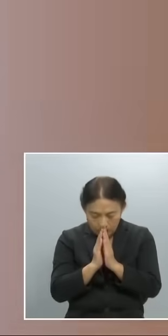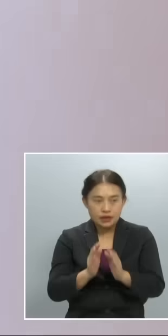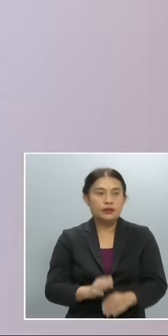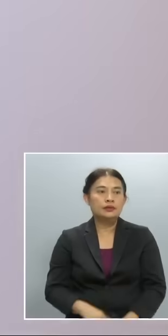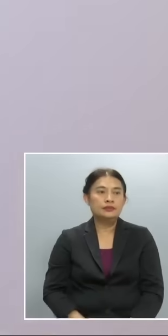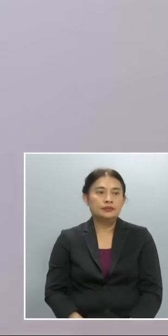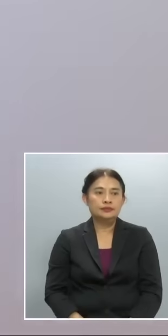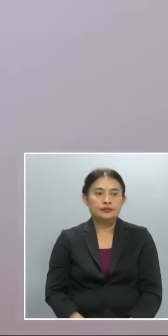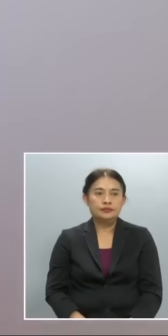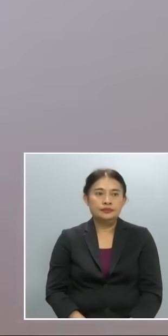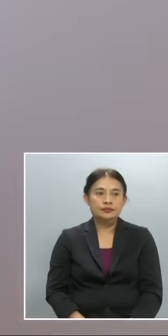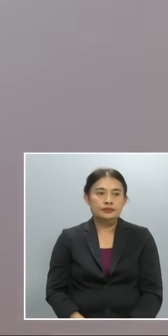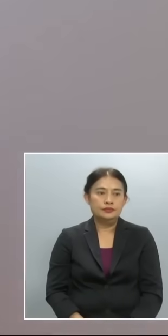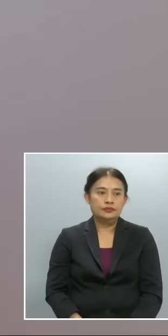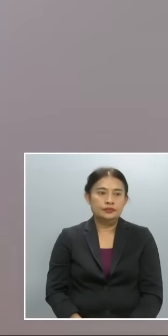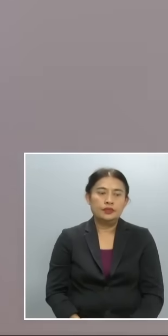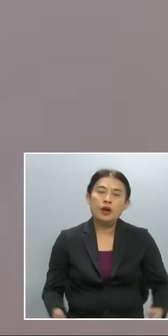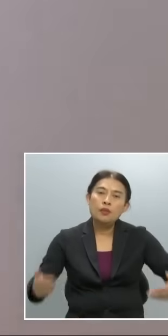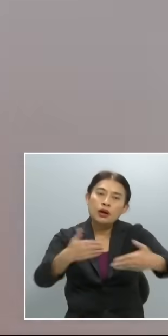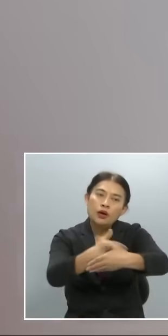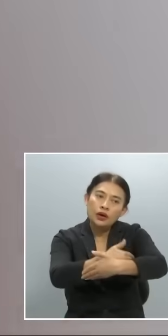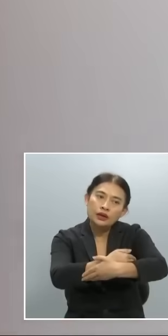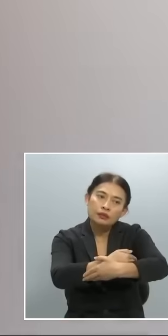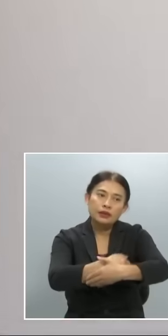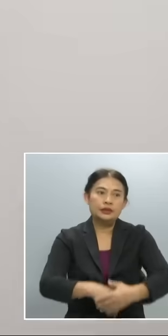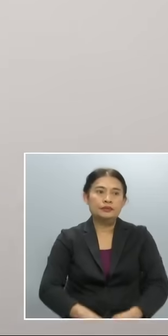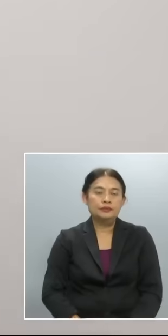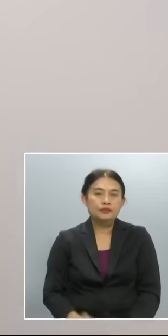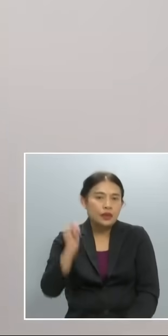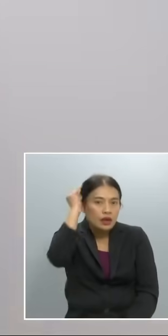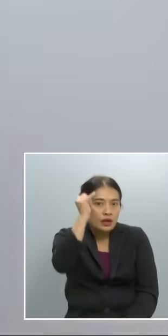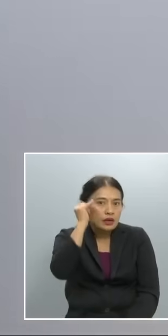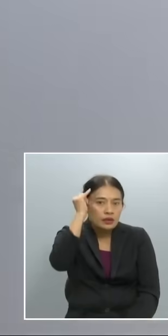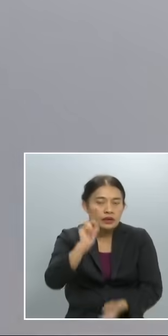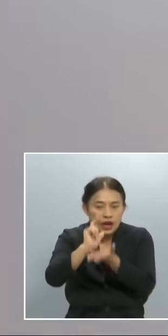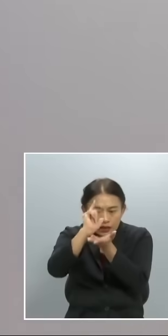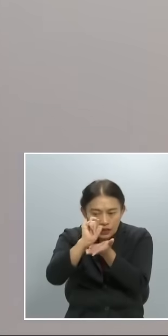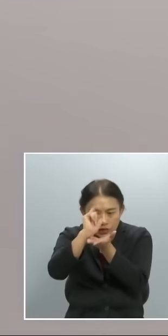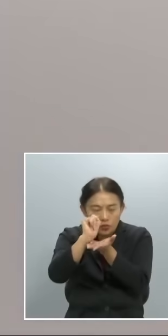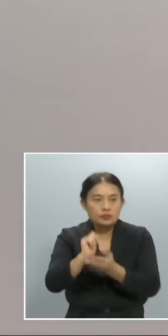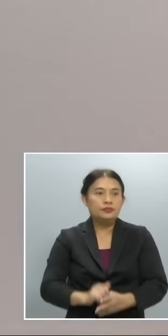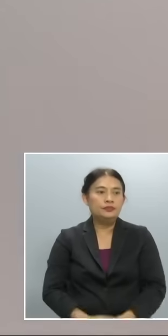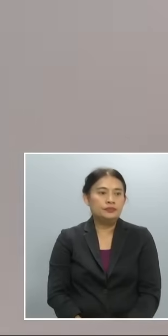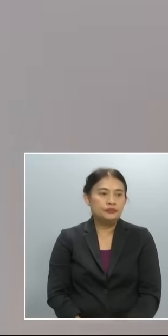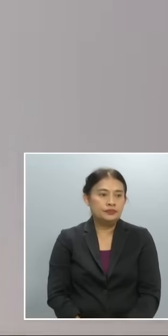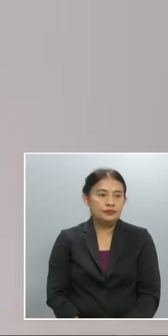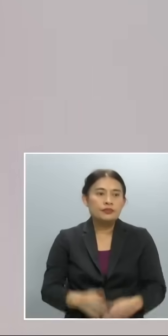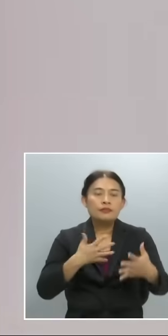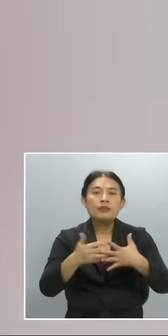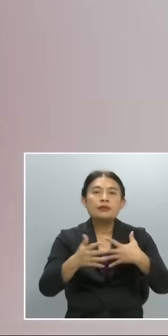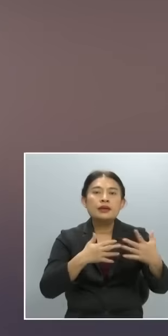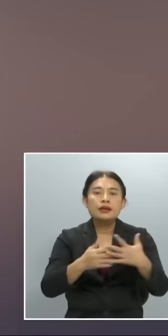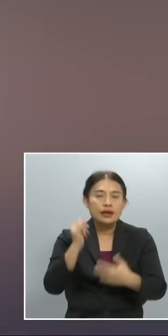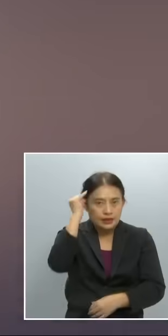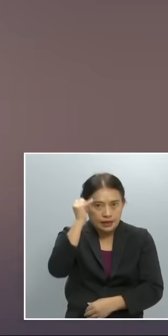สวัสดีครับ มากอดกันหน่อยไหมล่ะ ยายถ่ายรูปได้ถ่ายรูปมา ไม่เป็นไรนะยายไม่เป็นไร สอง